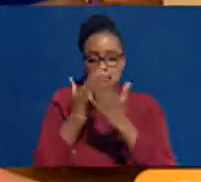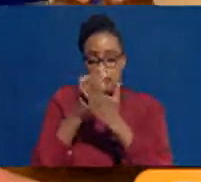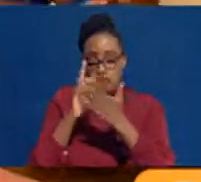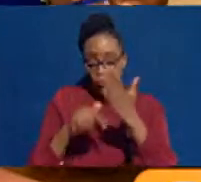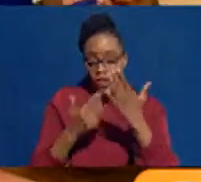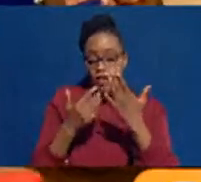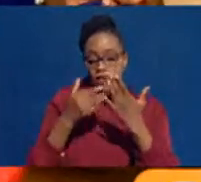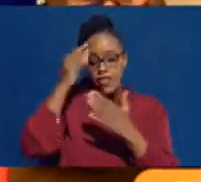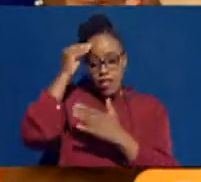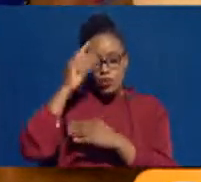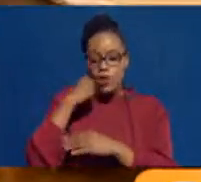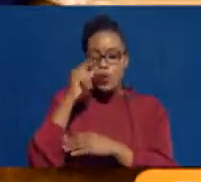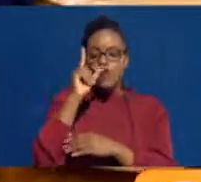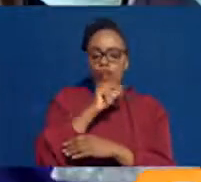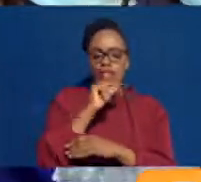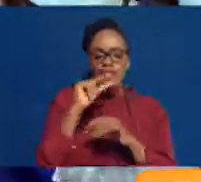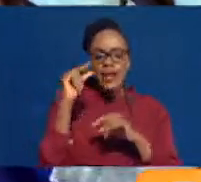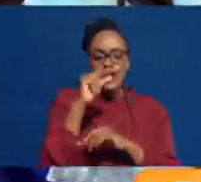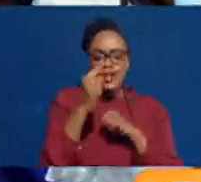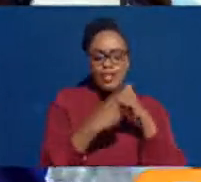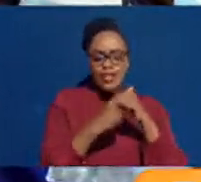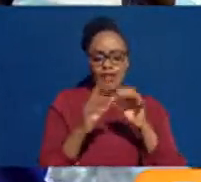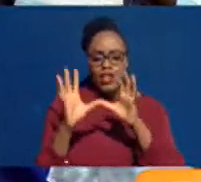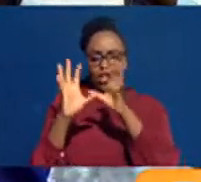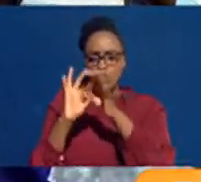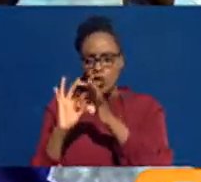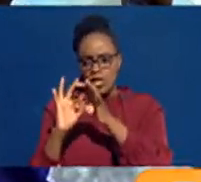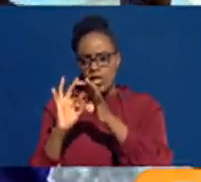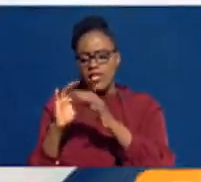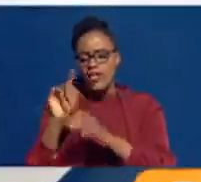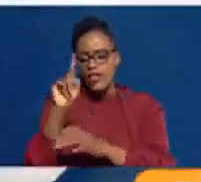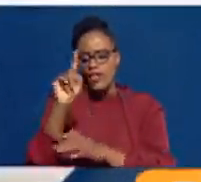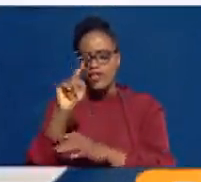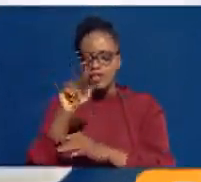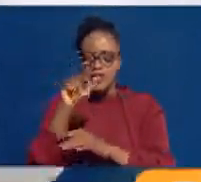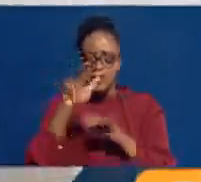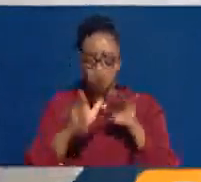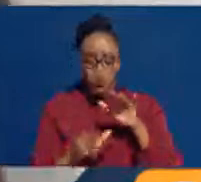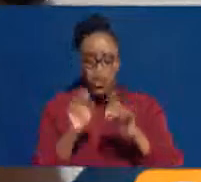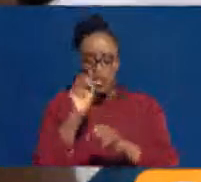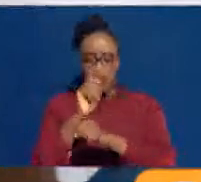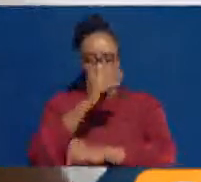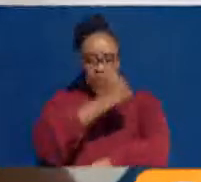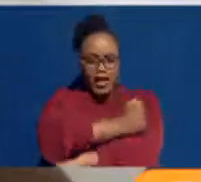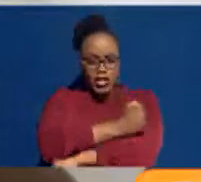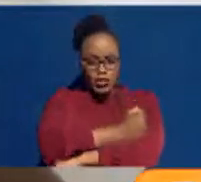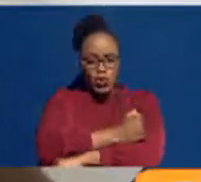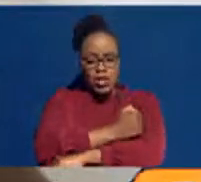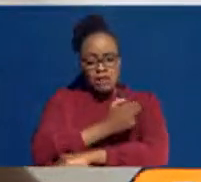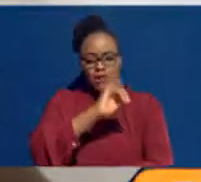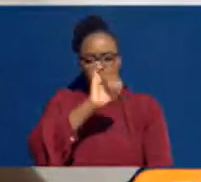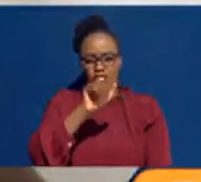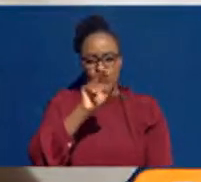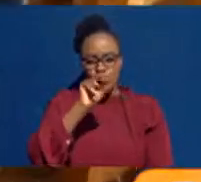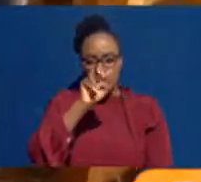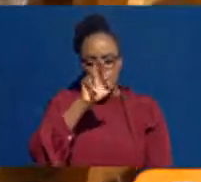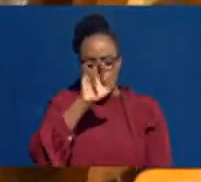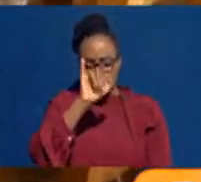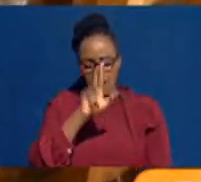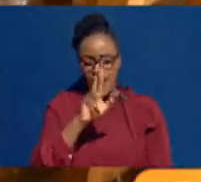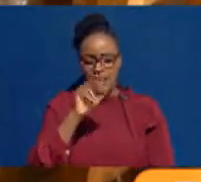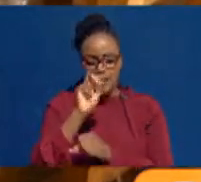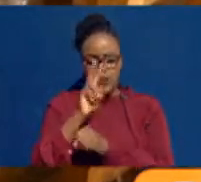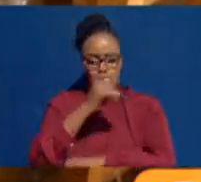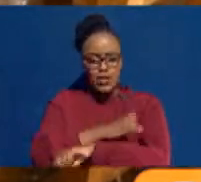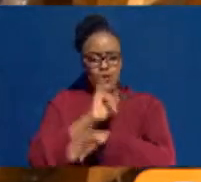wanafunzi wanaokamilisha grade ya 6 na kujiunga na ngazi ya kwanza ya shule za upili maarufu kama junior secondary